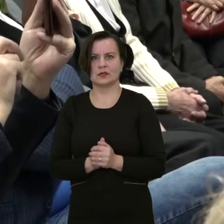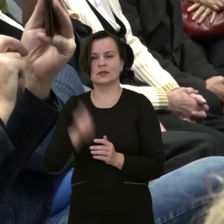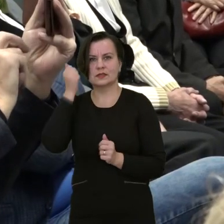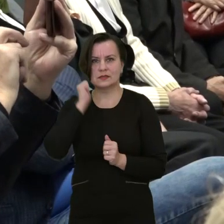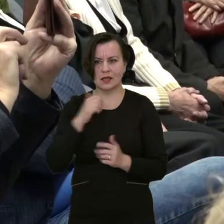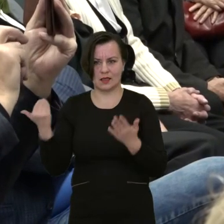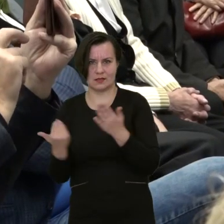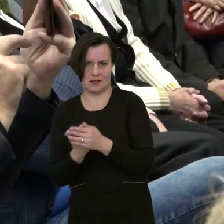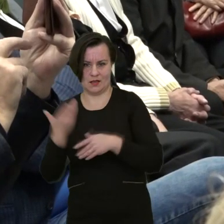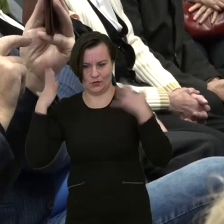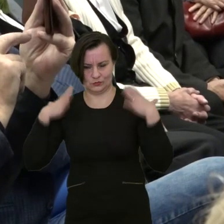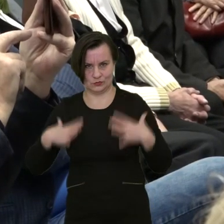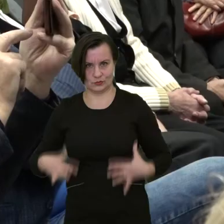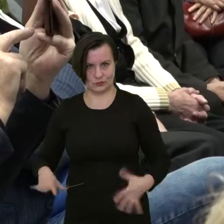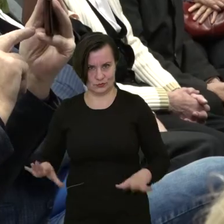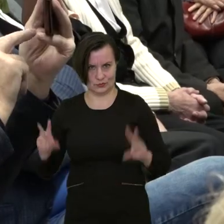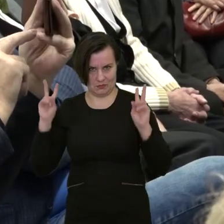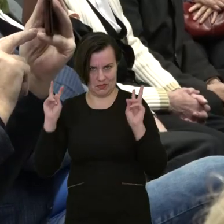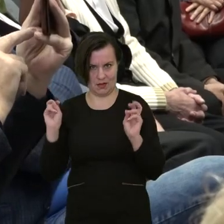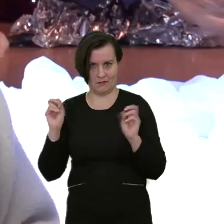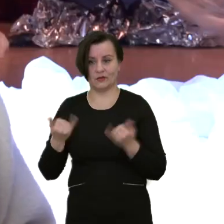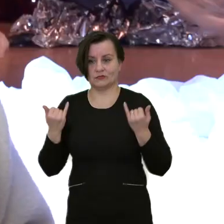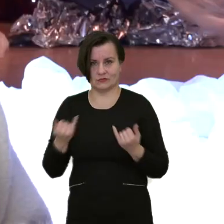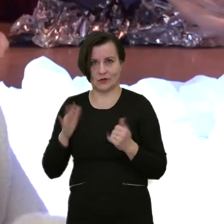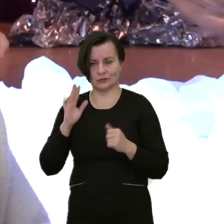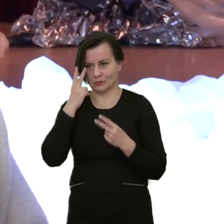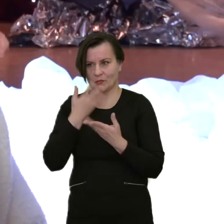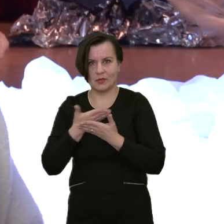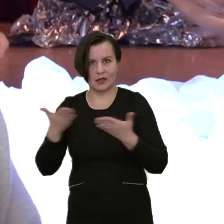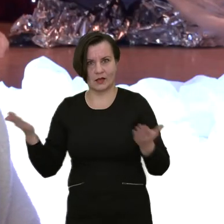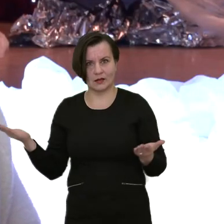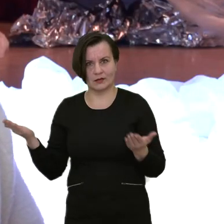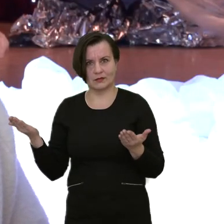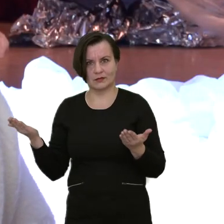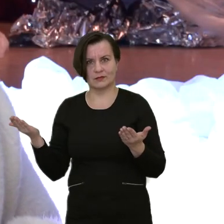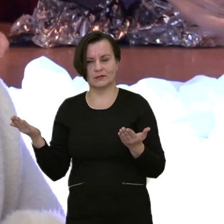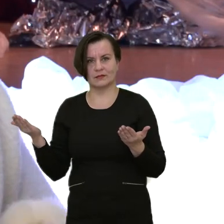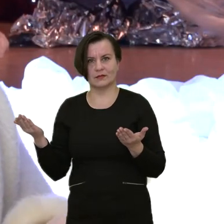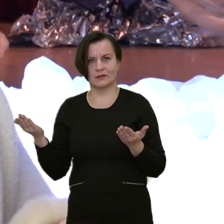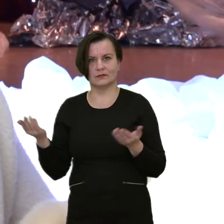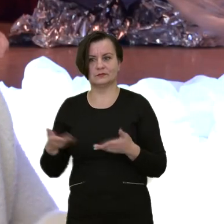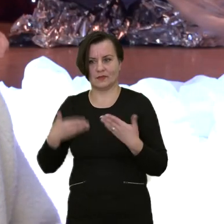kursai, sena nauja suknelė. Ir jūs šiandien pamatysite